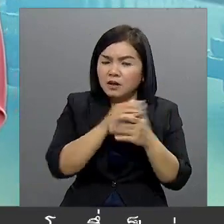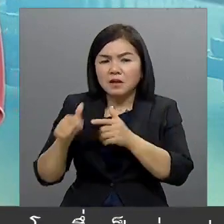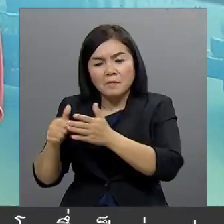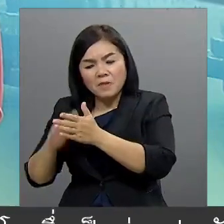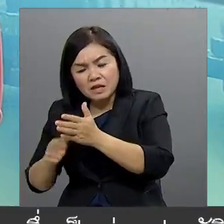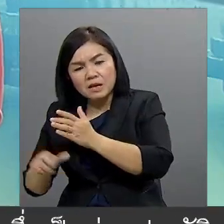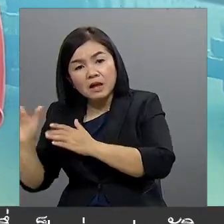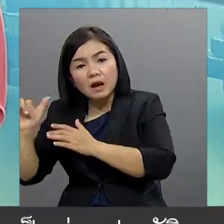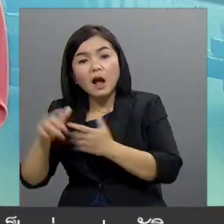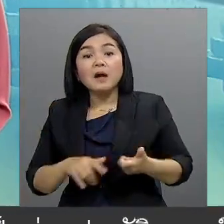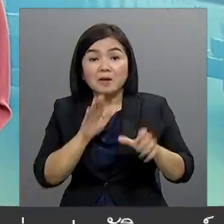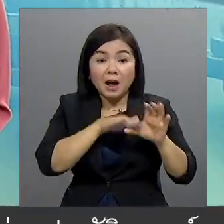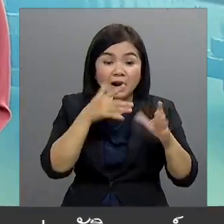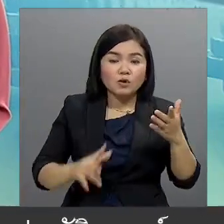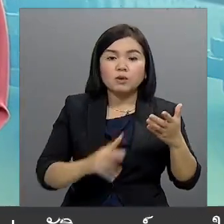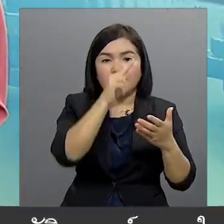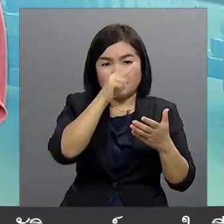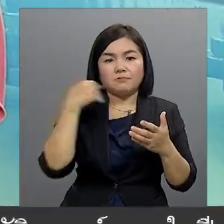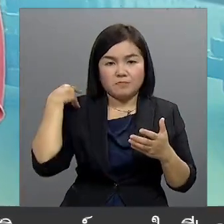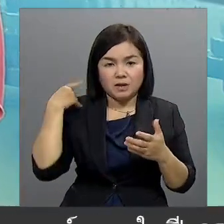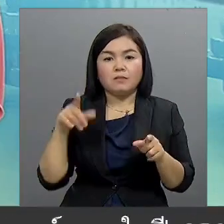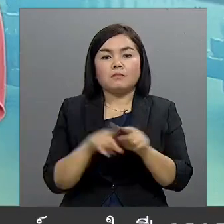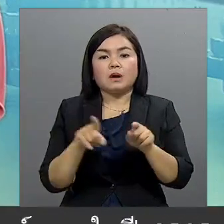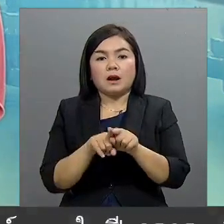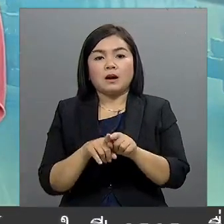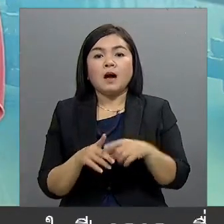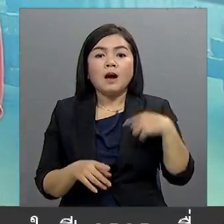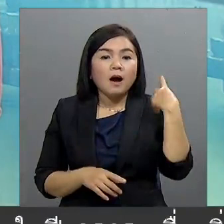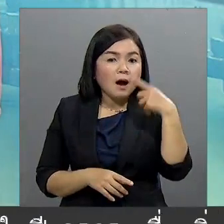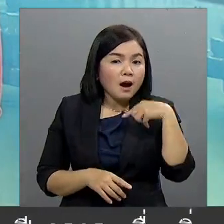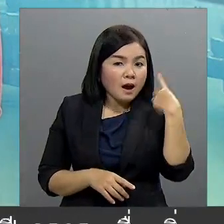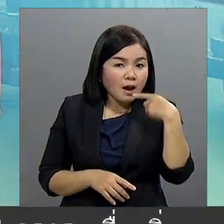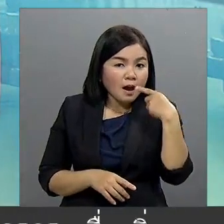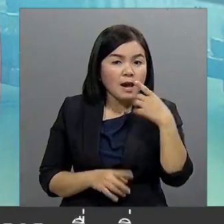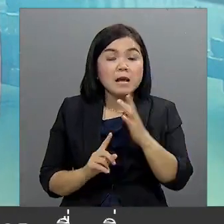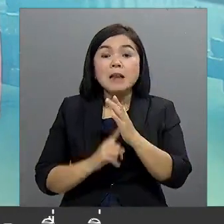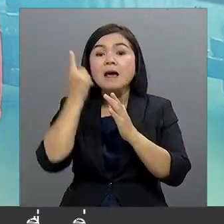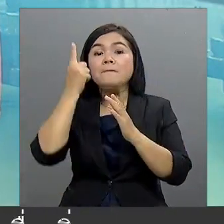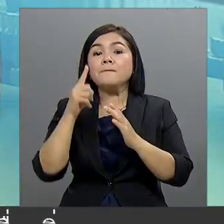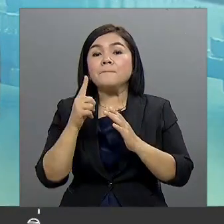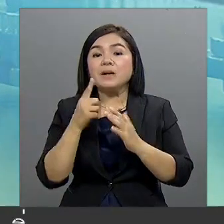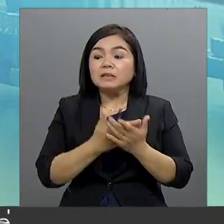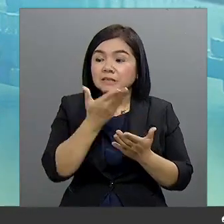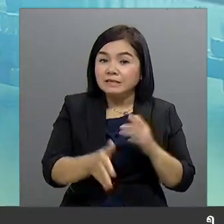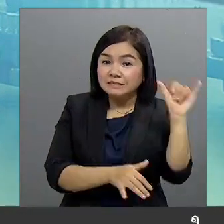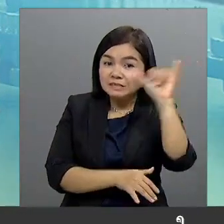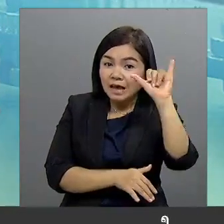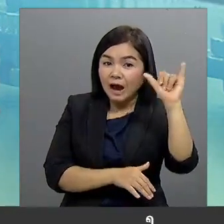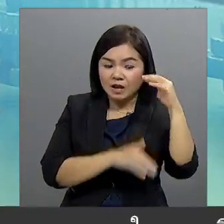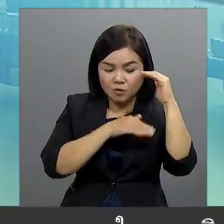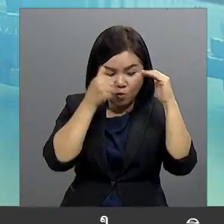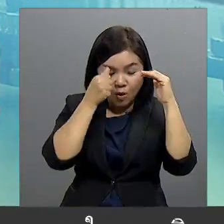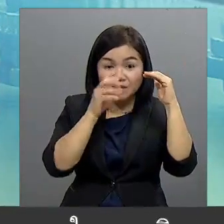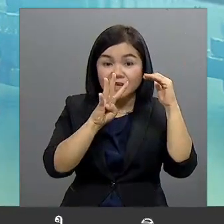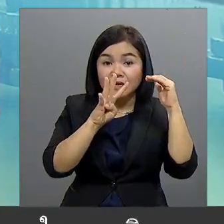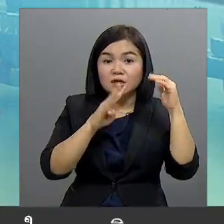ตัสิทธย้วสำหรบคนที่ไม่ใช้การก้งาน III ยัไมไดซื้ออะไรเลย จนครบ 14 วนเพฉนั้กไดตองถกตั